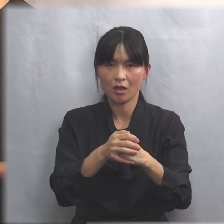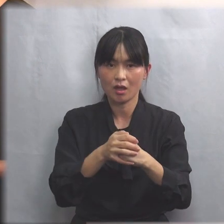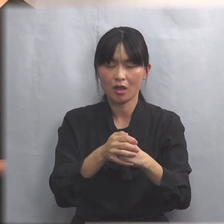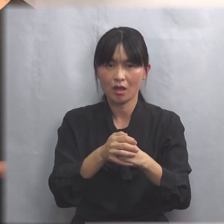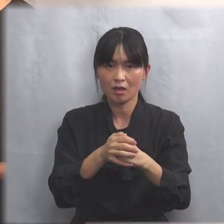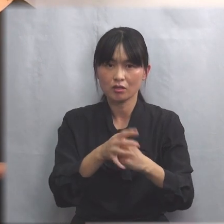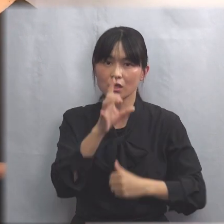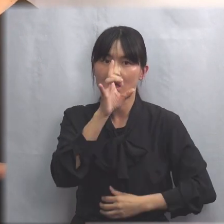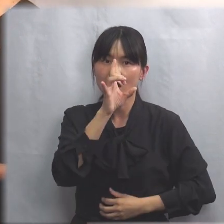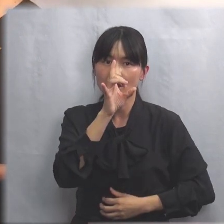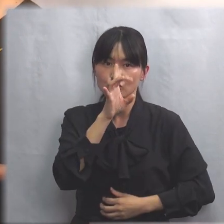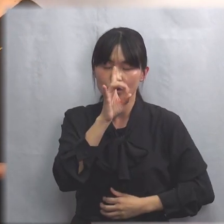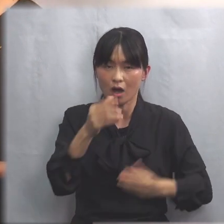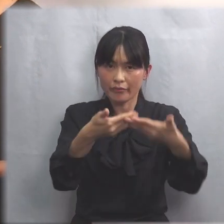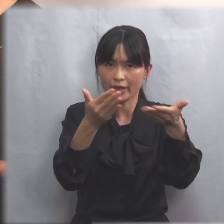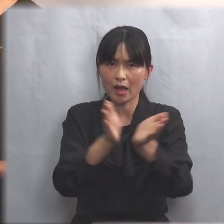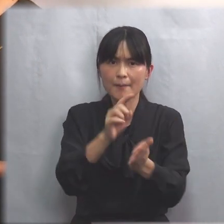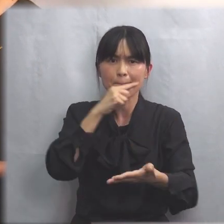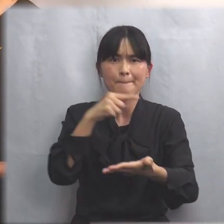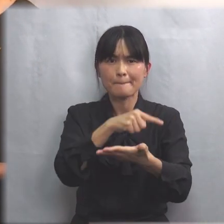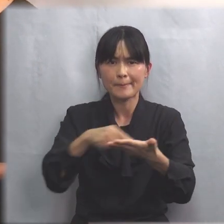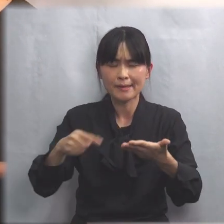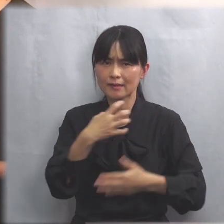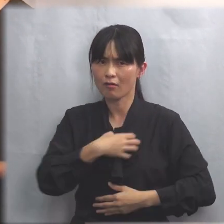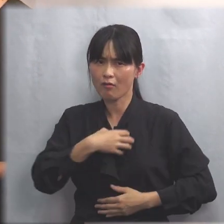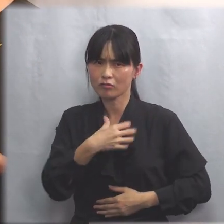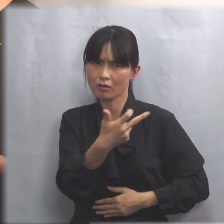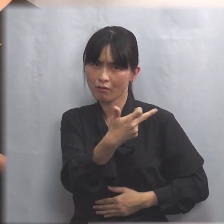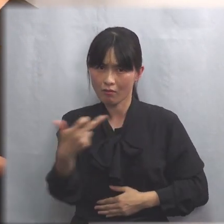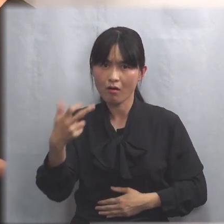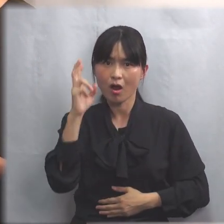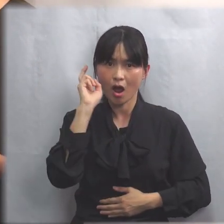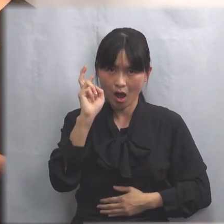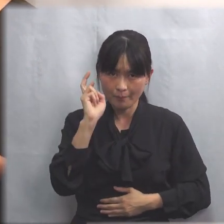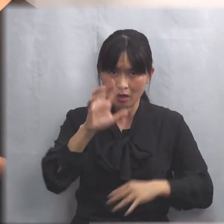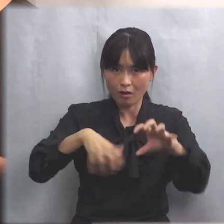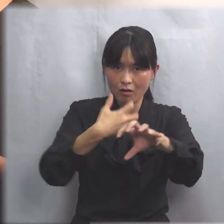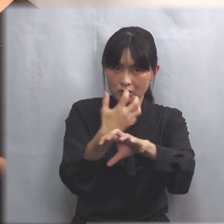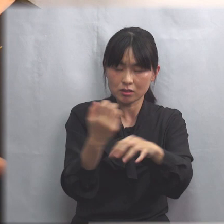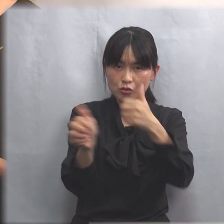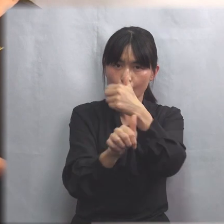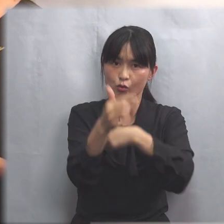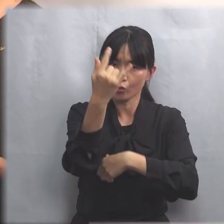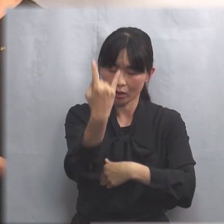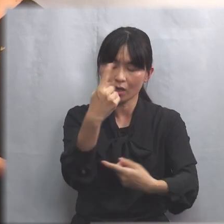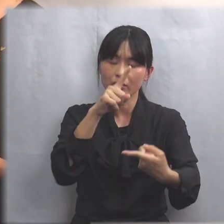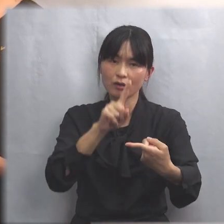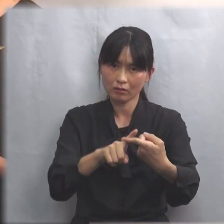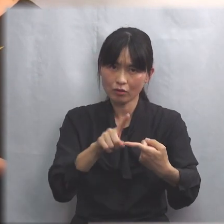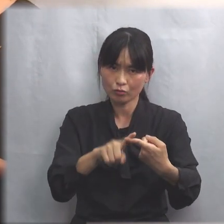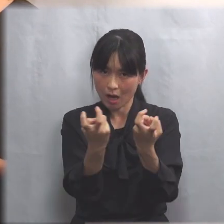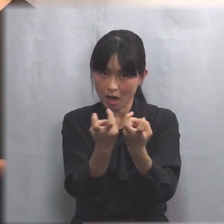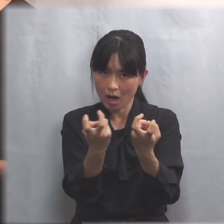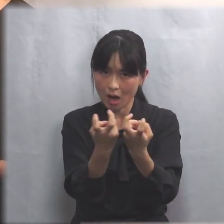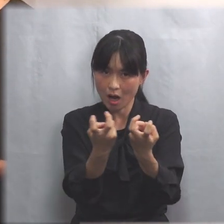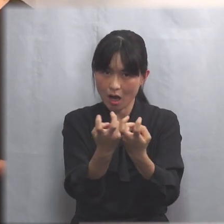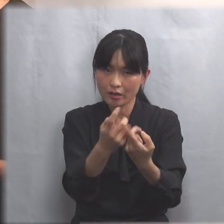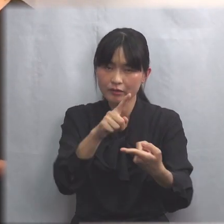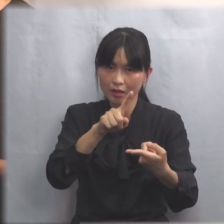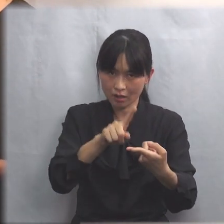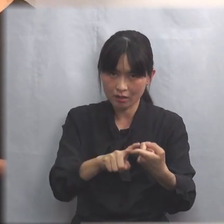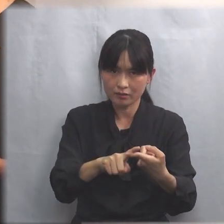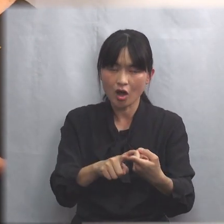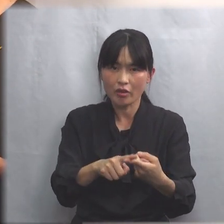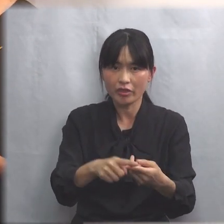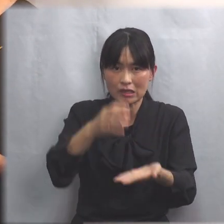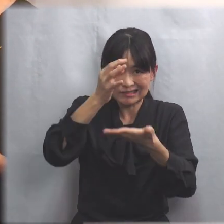진 빚에 대해서 굉장히 걱정하시는 분들이 많이 계십니다. 혁신위원회 또한 이러한 재정 상황에 대해서